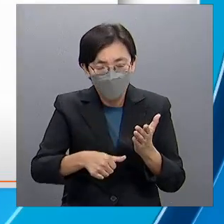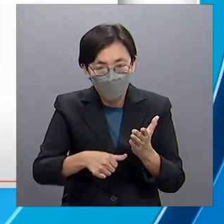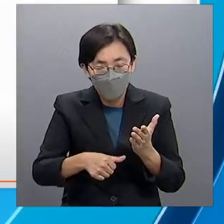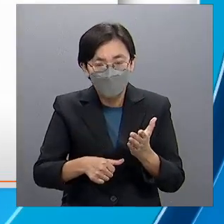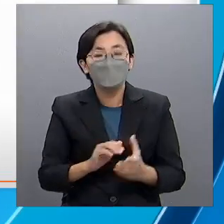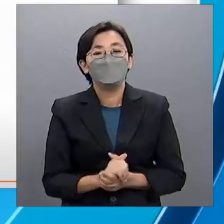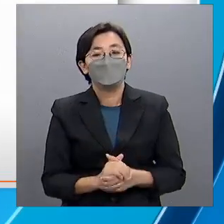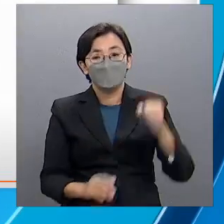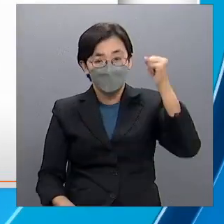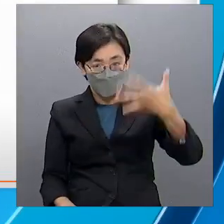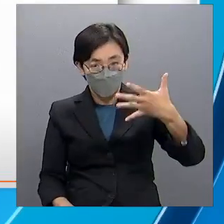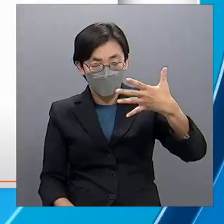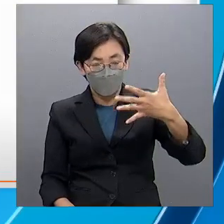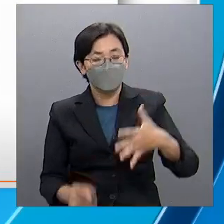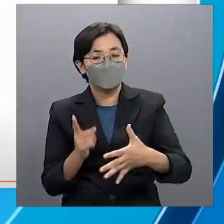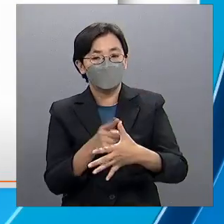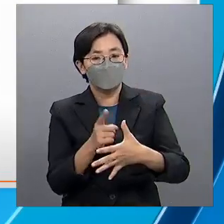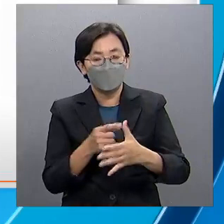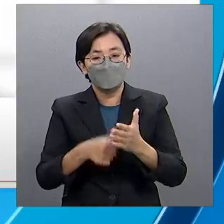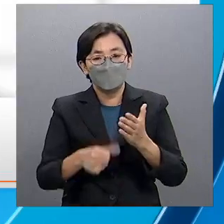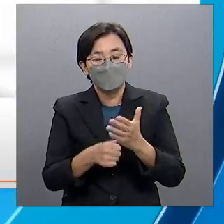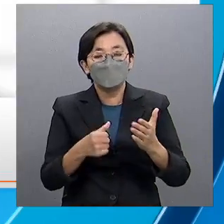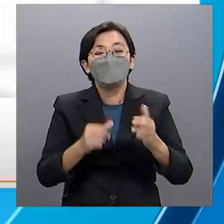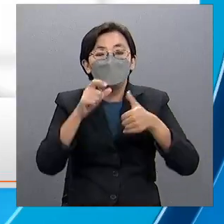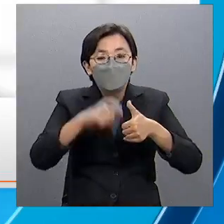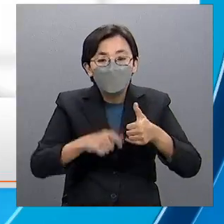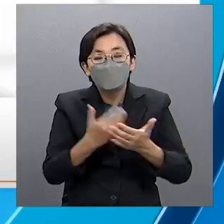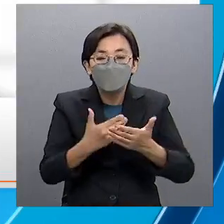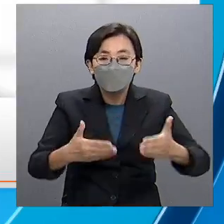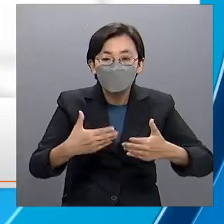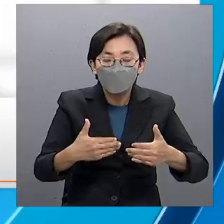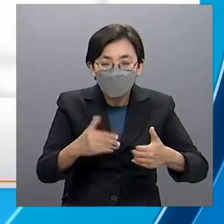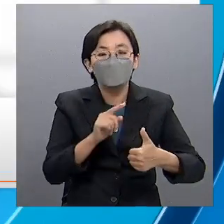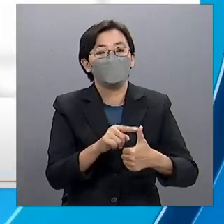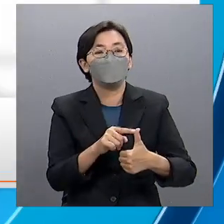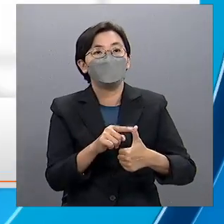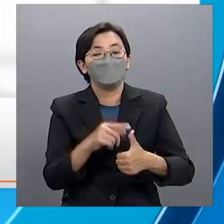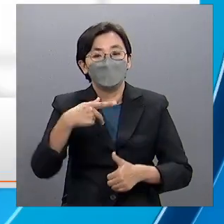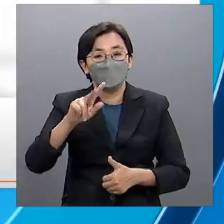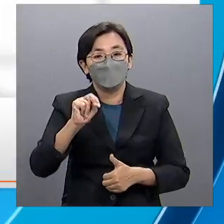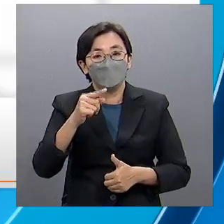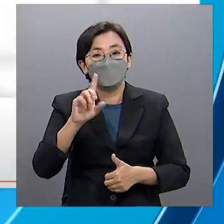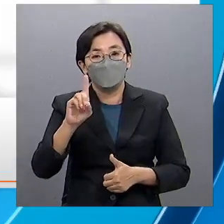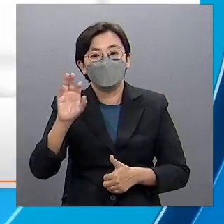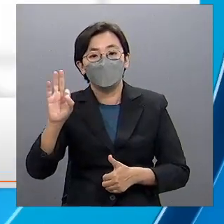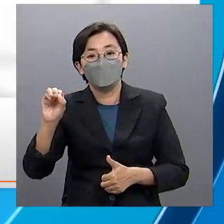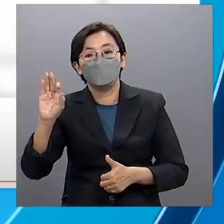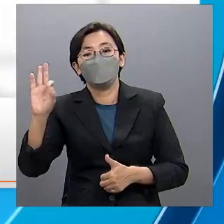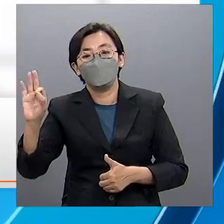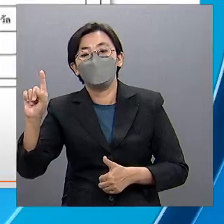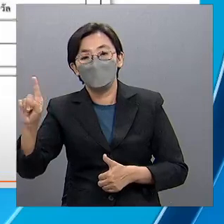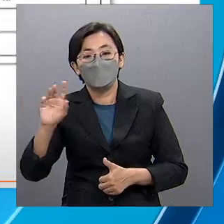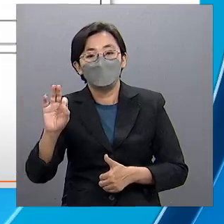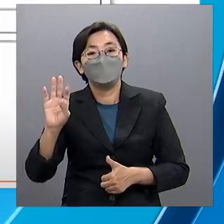ทนะคะก็คือภาษีเงินได้บุคคลธรรมดาอย่างที่เรียนให้ทราบว่าพ.ร. 9091 แล้วก็94อย่างที่เรียนไปเ